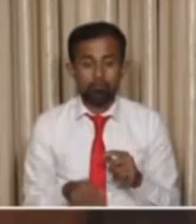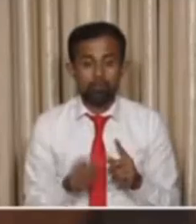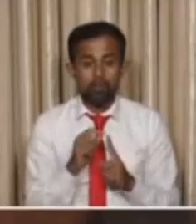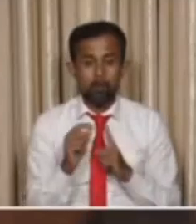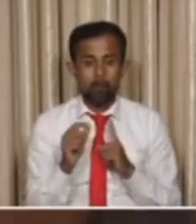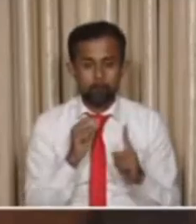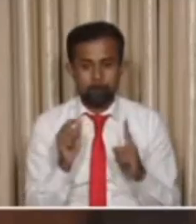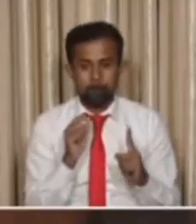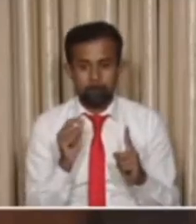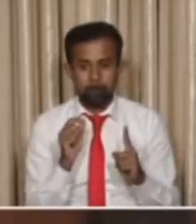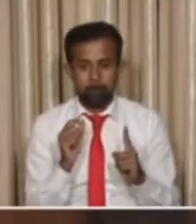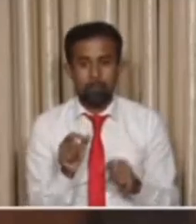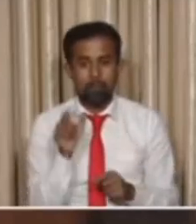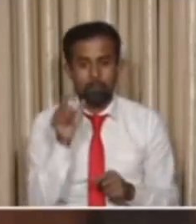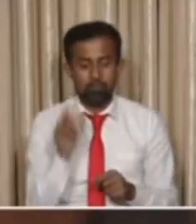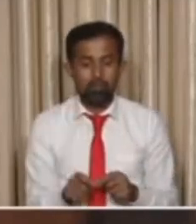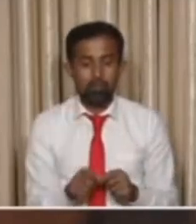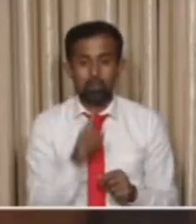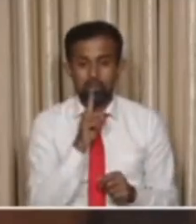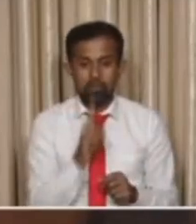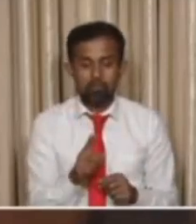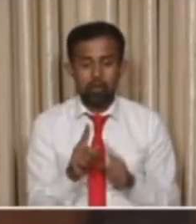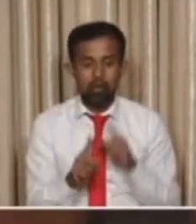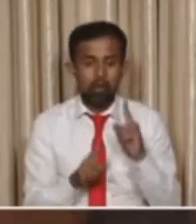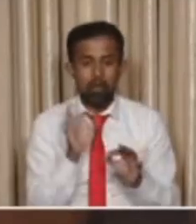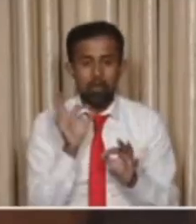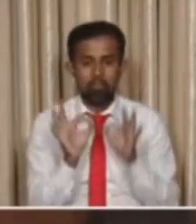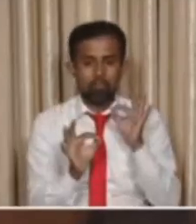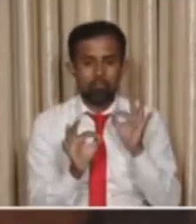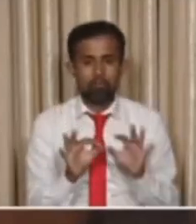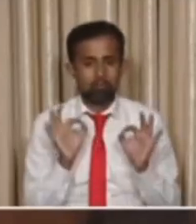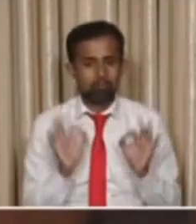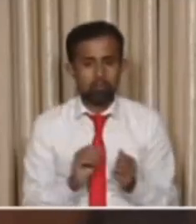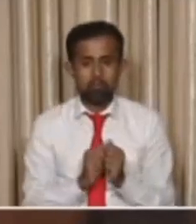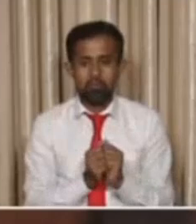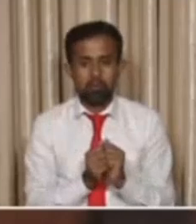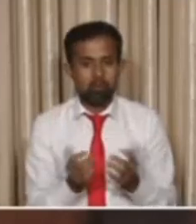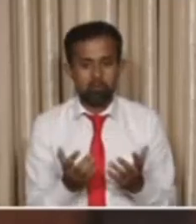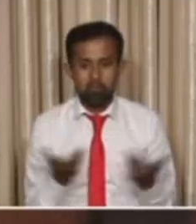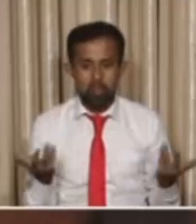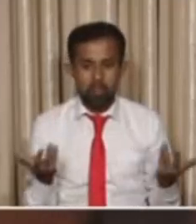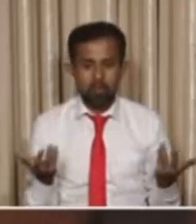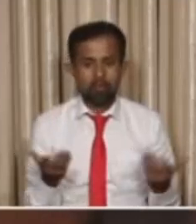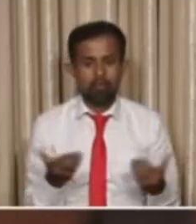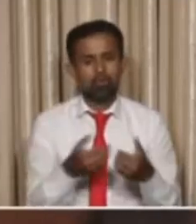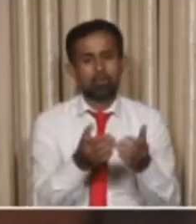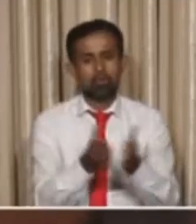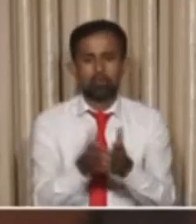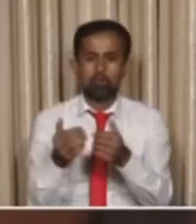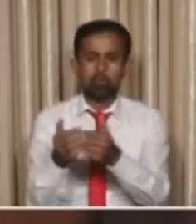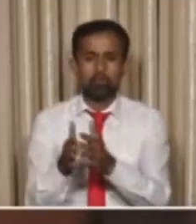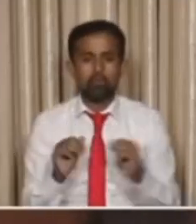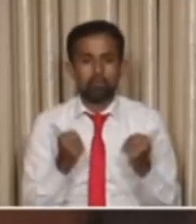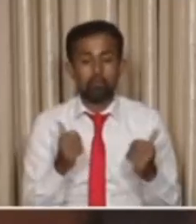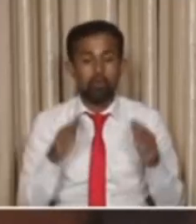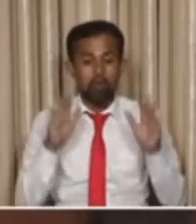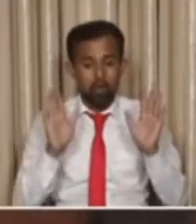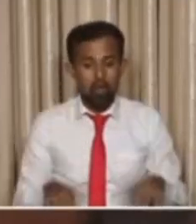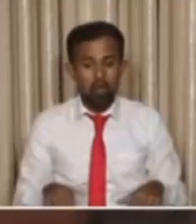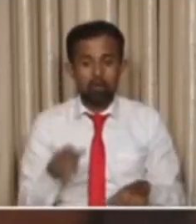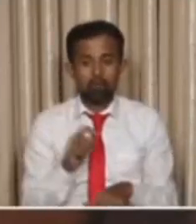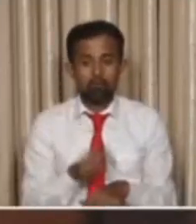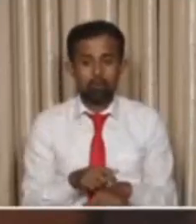இருக்கும் வரலாறை நாங்கள் இனி மாற்றி அமைக்க முடியாது. அவர்கள் அந்த வரலாறு தான், தங்களுக்கு தெரிந்த வரலாறை தான் தாங்கள் சொல்லுவார். ஆனால் மாணவர்களுக்காவது இந்த சரியான